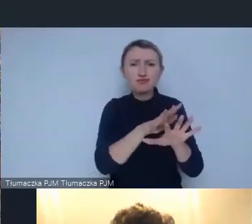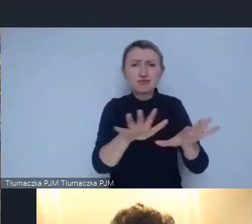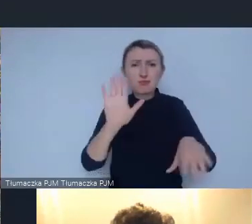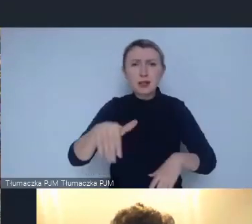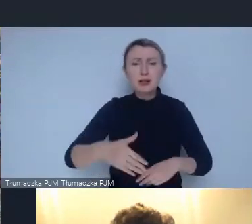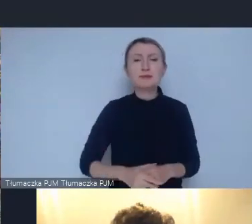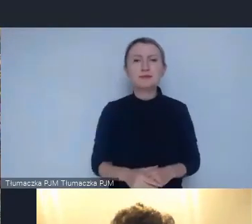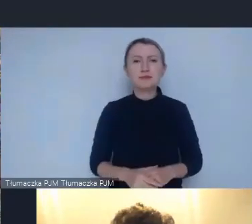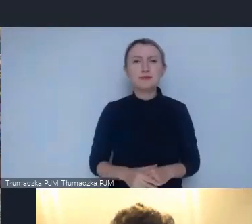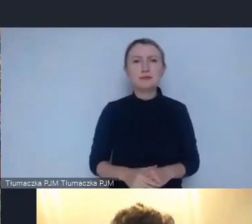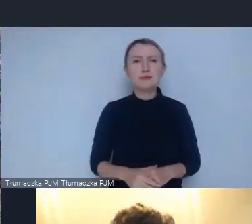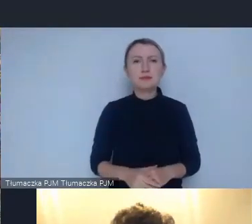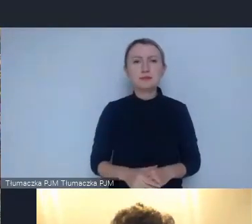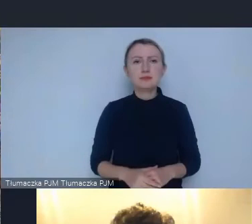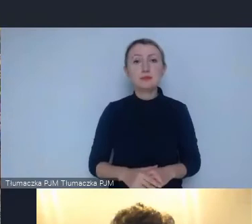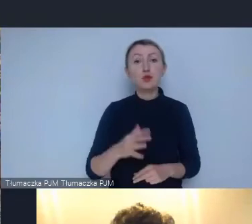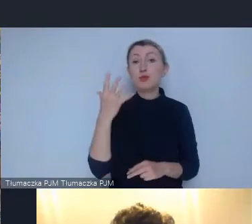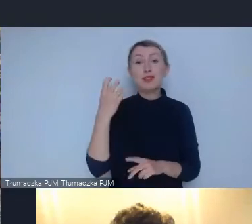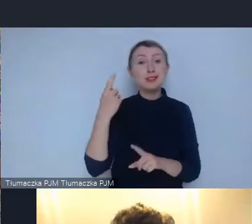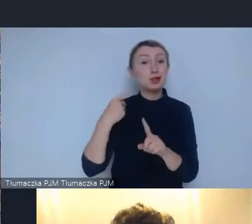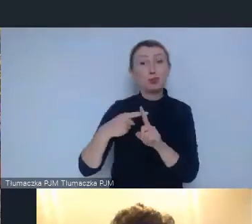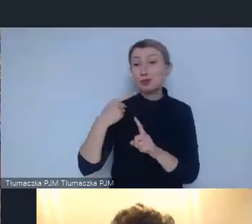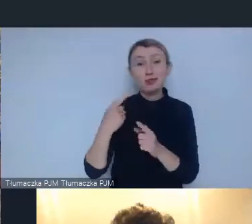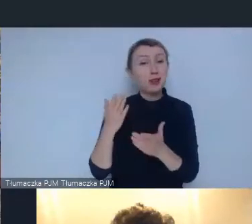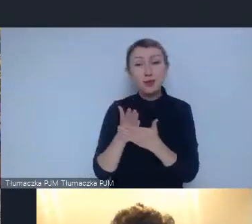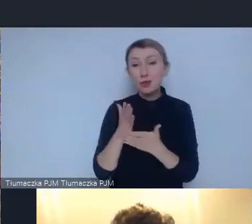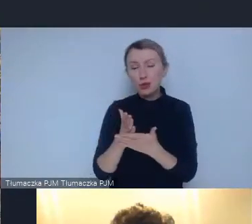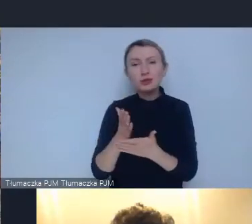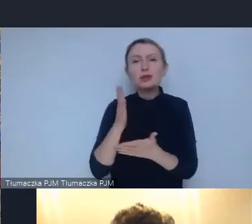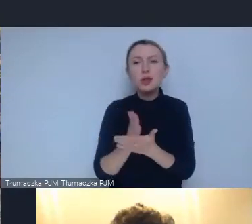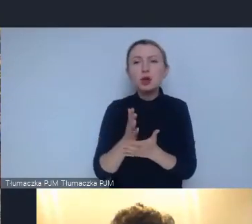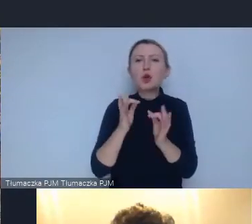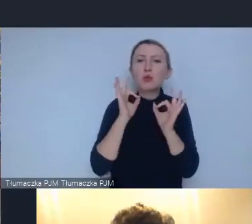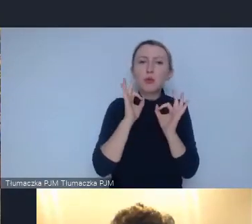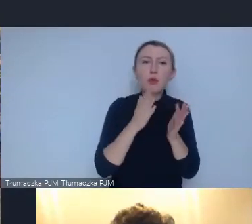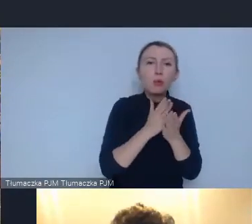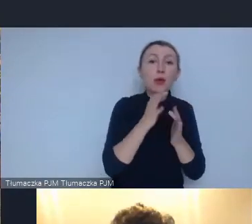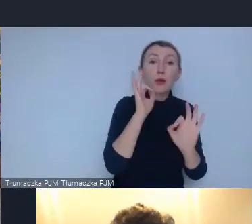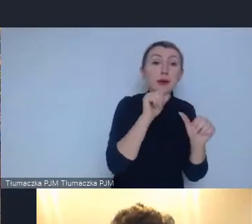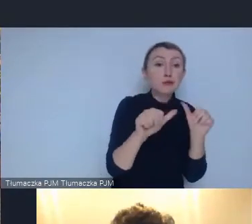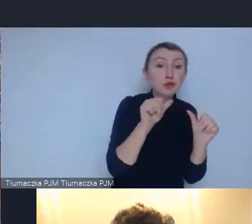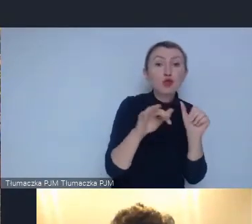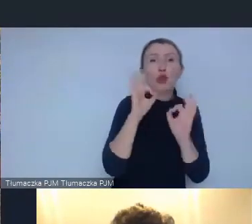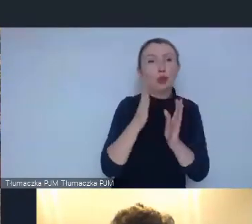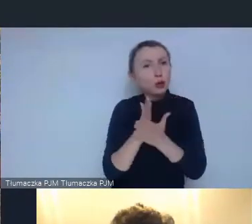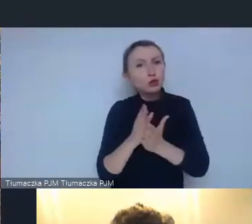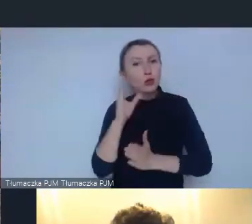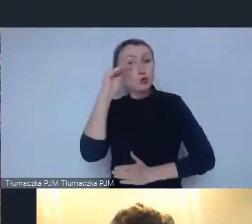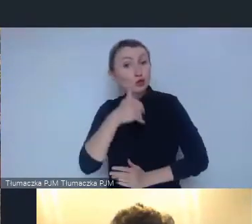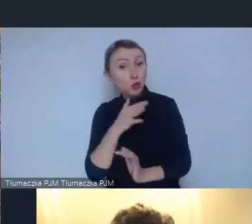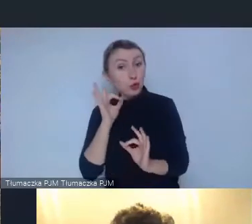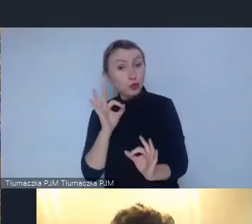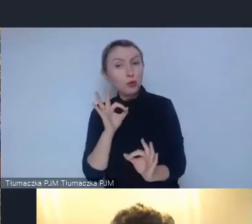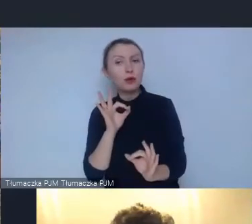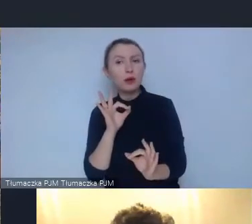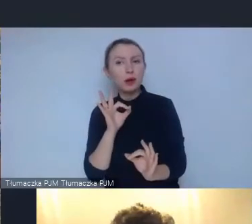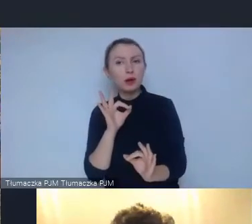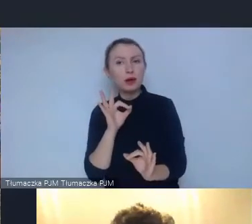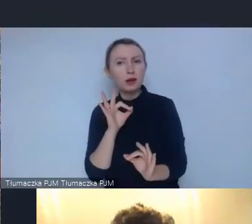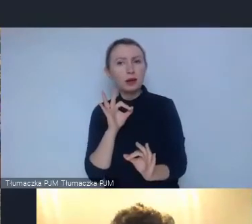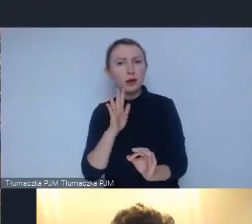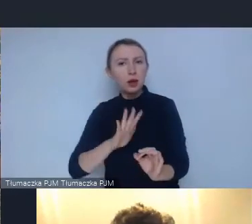tu 500+ nic nie pomogło i nie pomoże. Pomoże tylko dobrze szkole, dobra usługa, dobra szkoła, dobra sfera